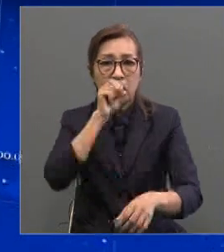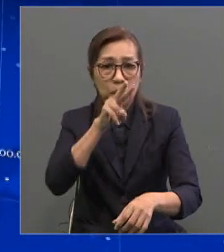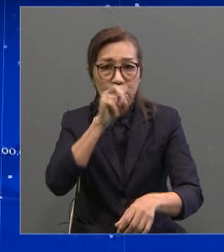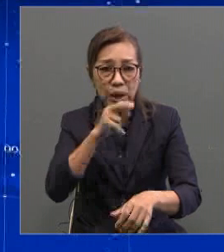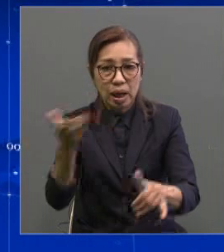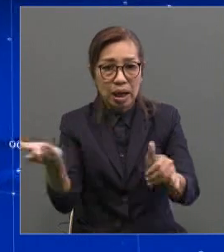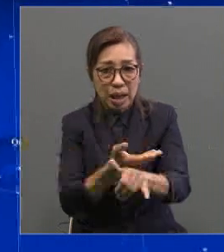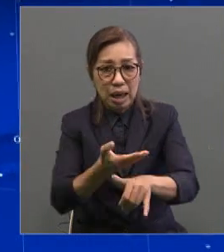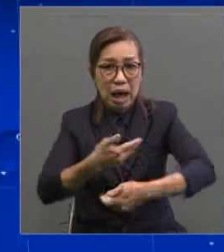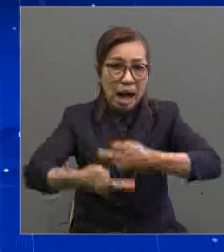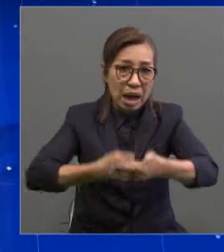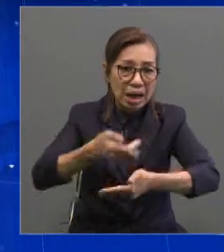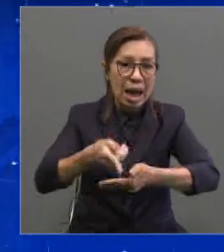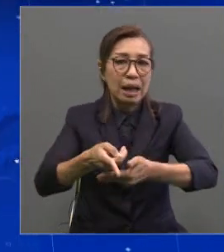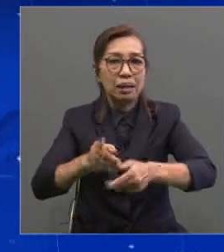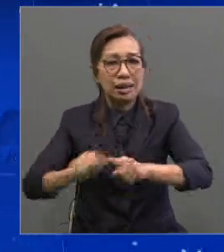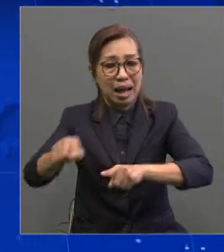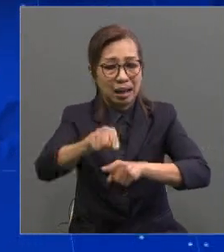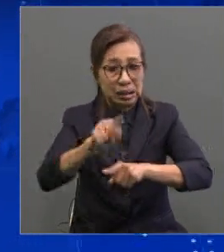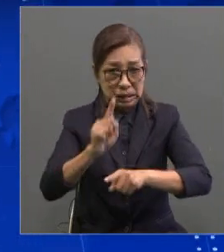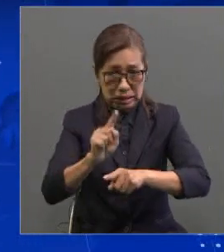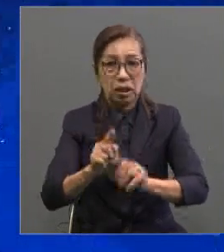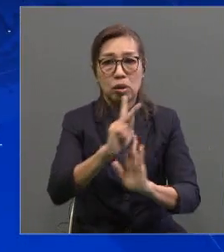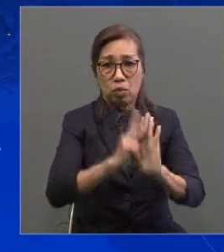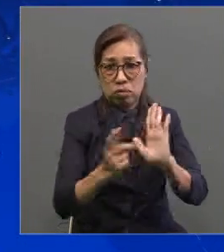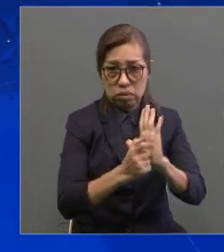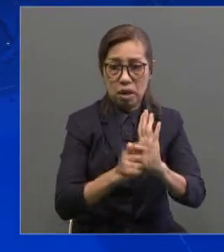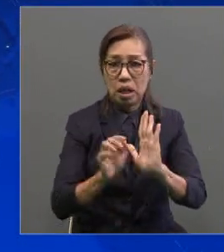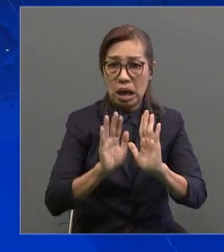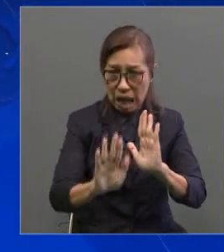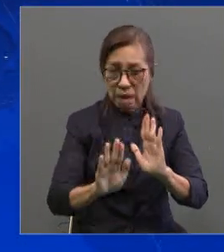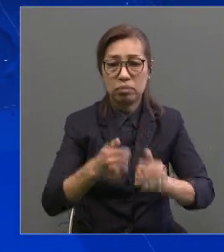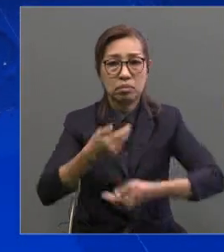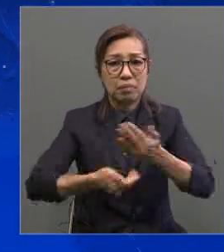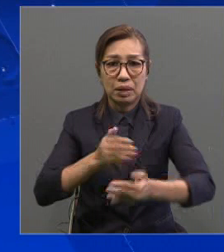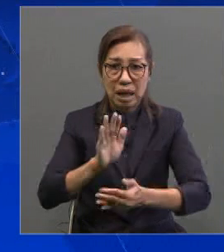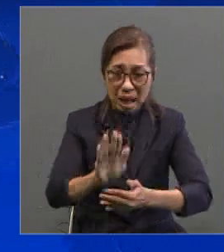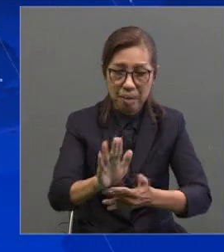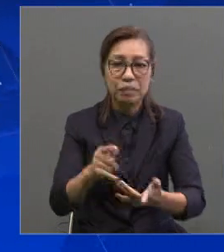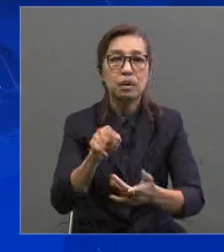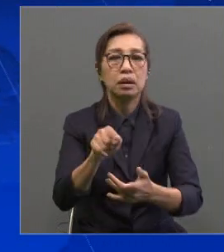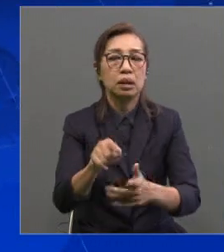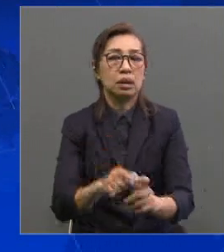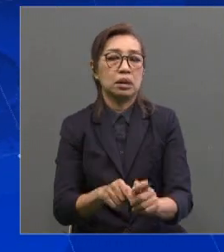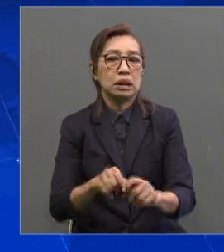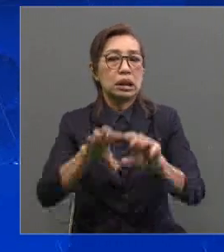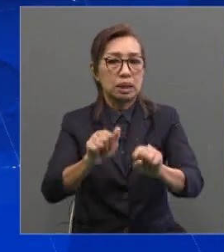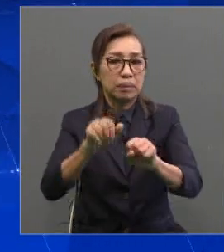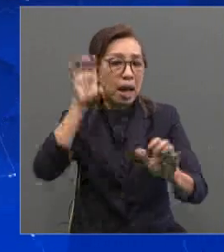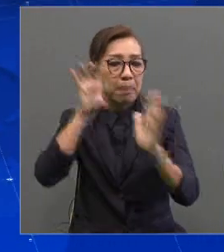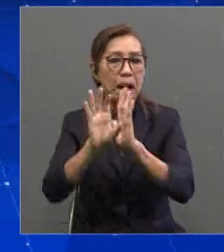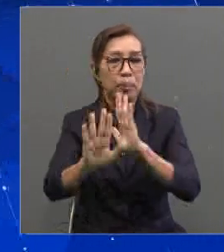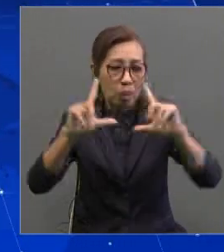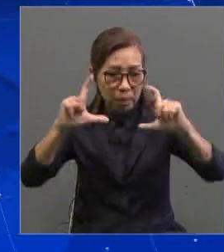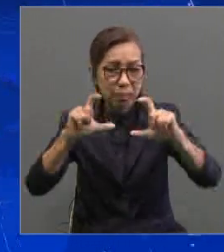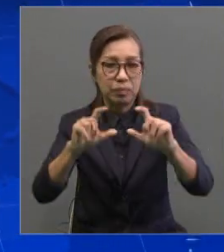เพื่อการค้าและมีไว้ในครอบครองซึ่งเป็นสัตว์ป่าคุ้มครองจำพวกสัตว์เลื้อยคลานในพื้นที่อำเภออู่ทองจังหวัดสุพรรณบุรีครับ